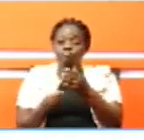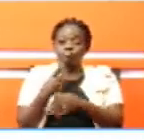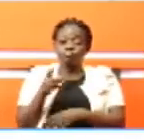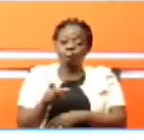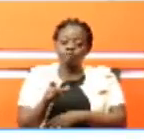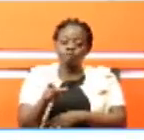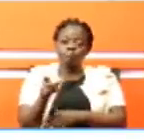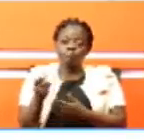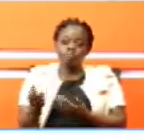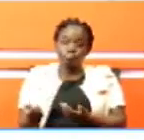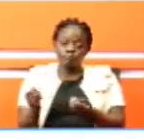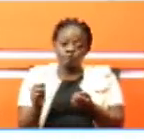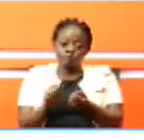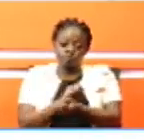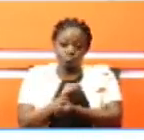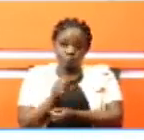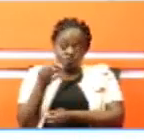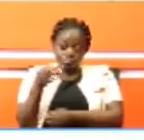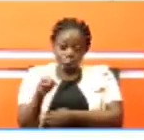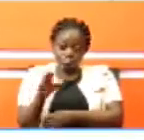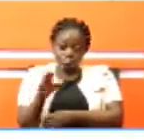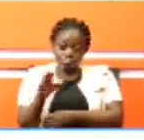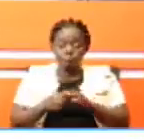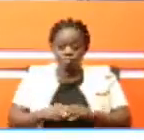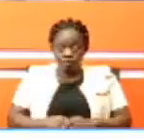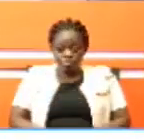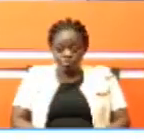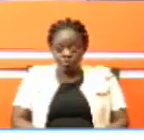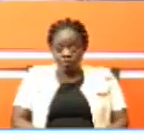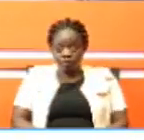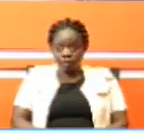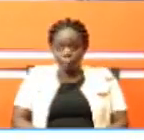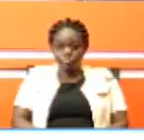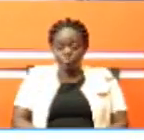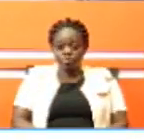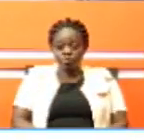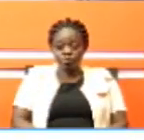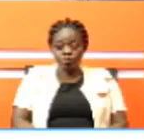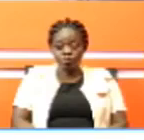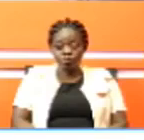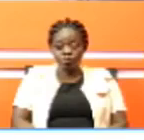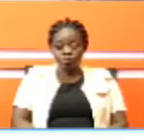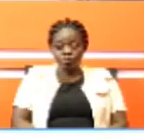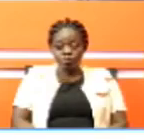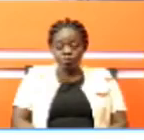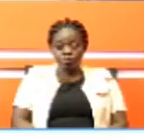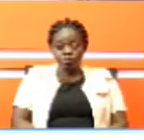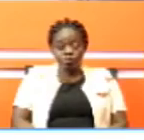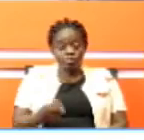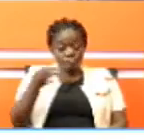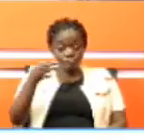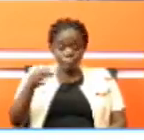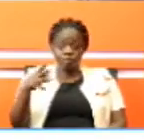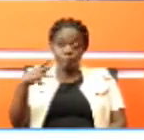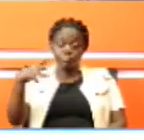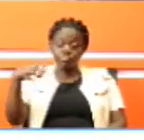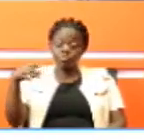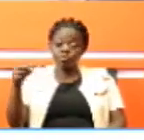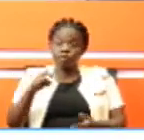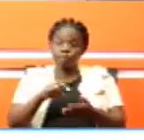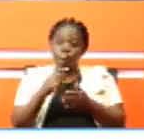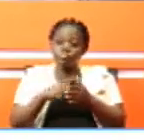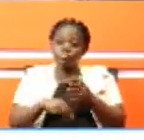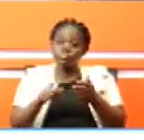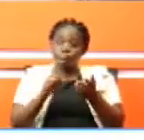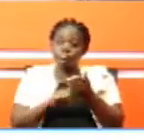okufa senga otaneeta efa blas oba omuliro neegunywako bebange gunyweddeko kitegeezo gera kufuna